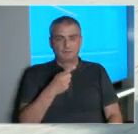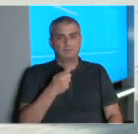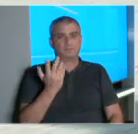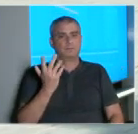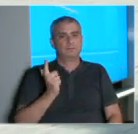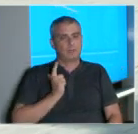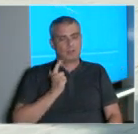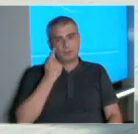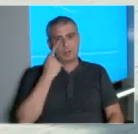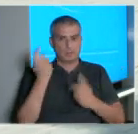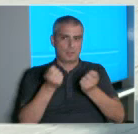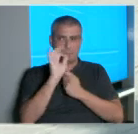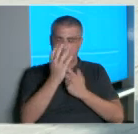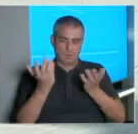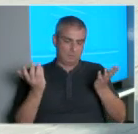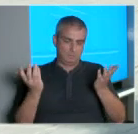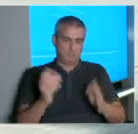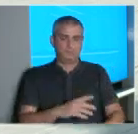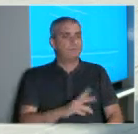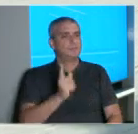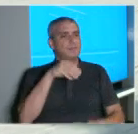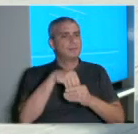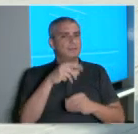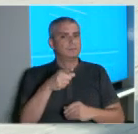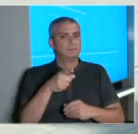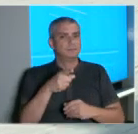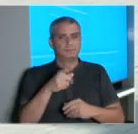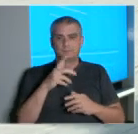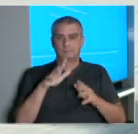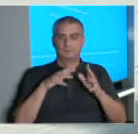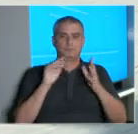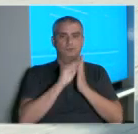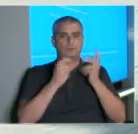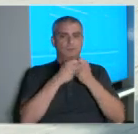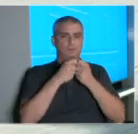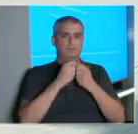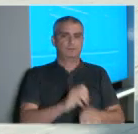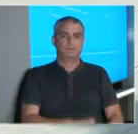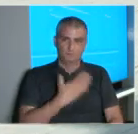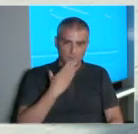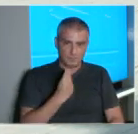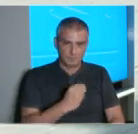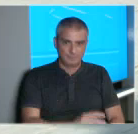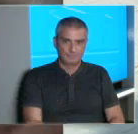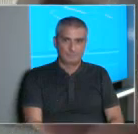ברחובות לראות את התעמולה שלהם. למי תצביע? לרשימה המשותפת. תודה רבה.